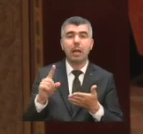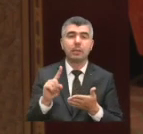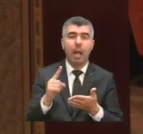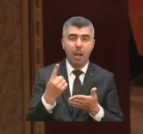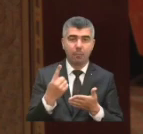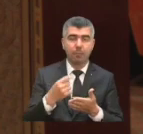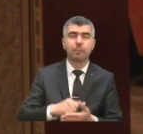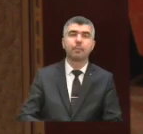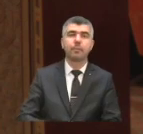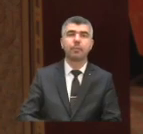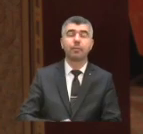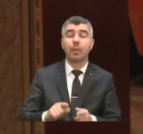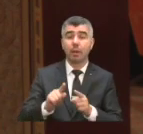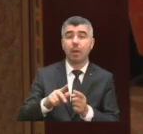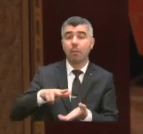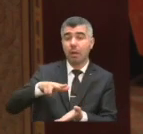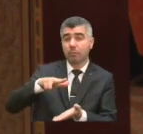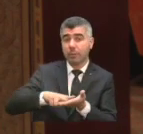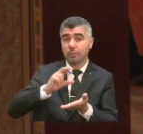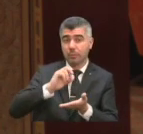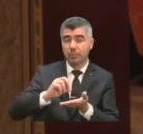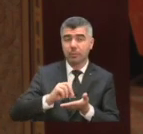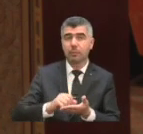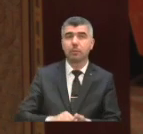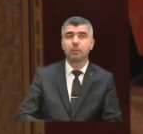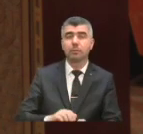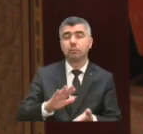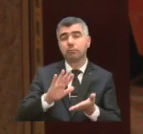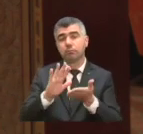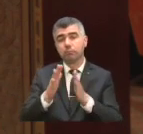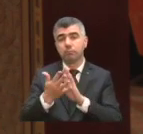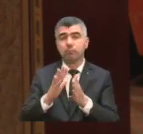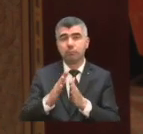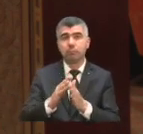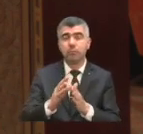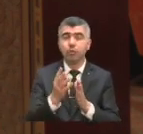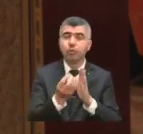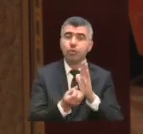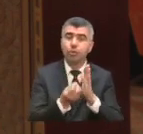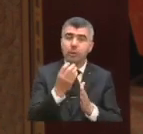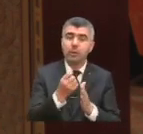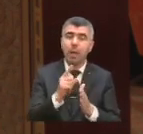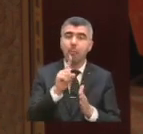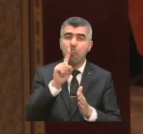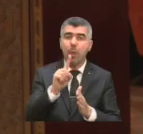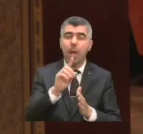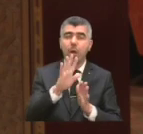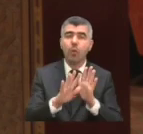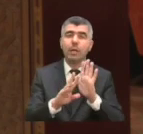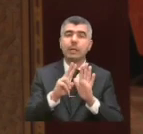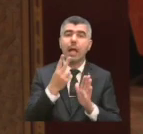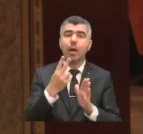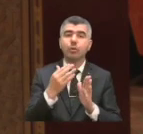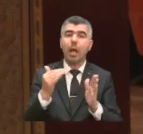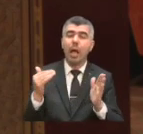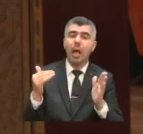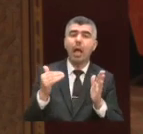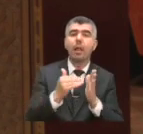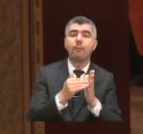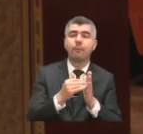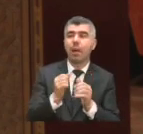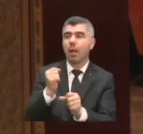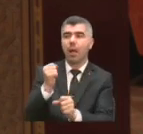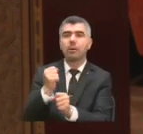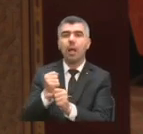التمويلات الملتزم بها من المنتظر أن تحدث أكثر من 112,000 فرصة